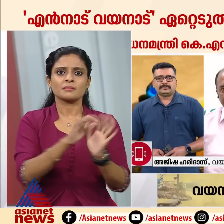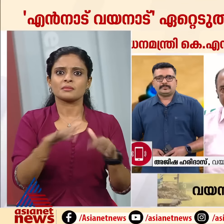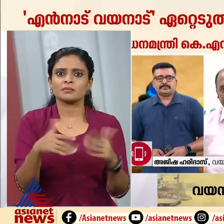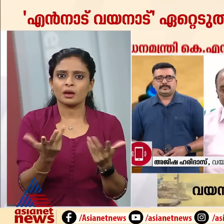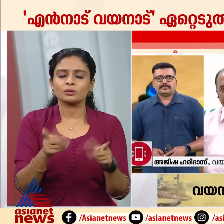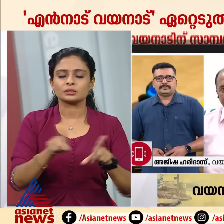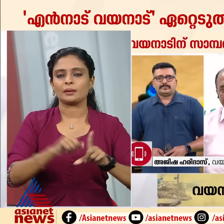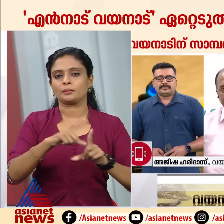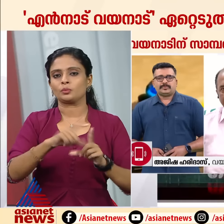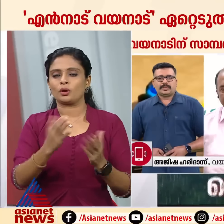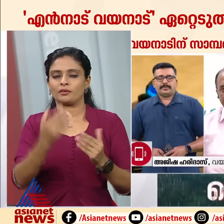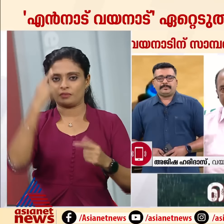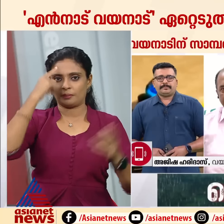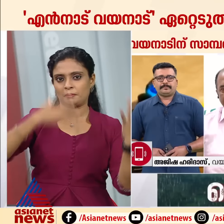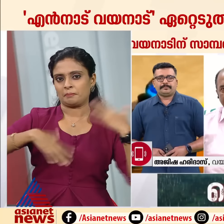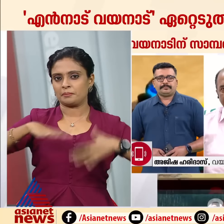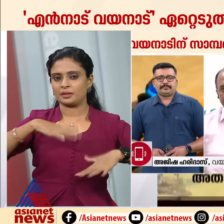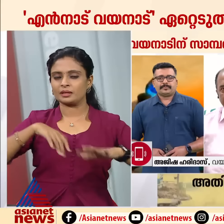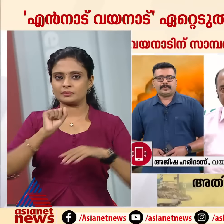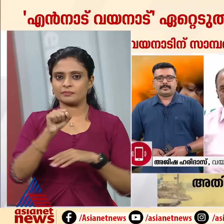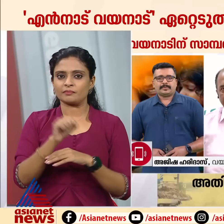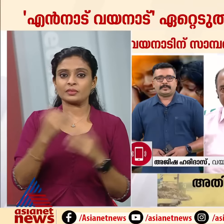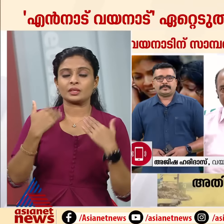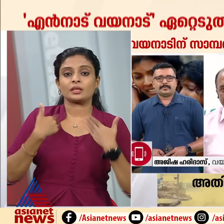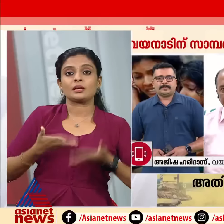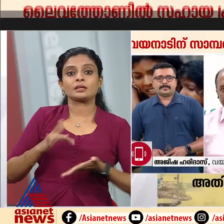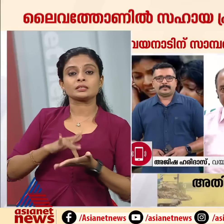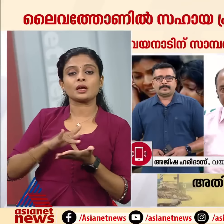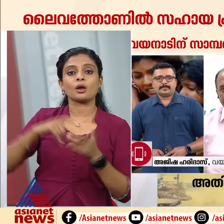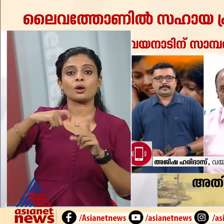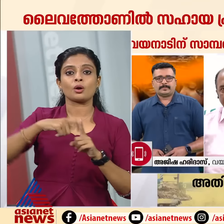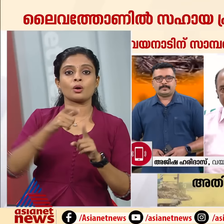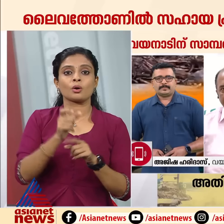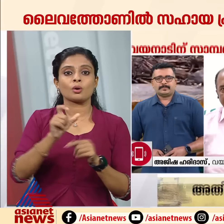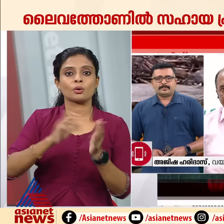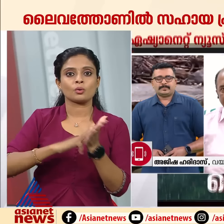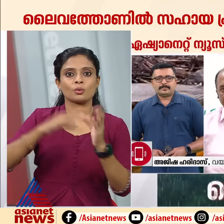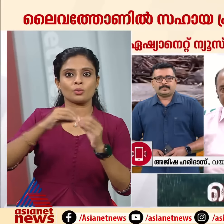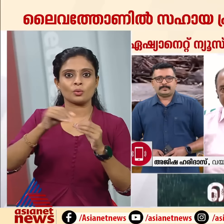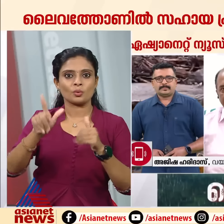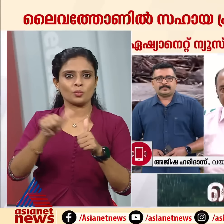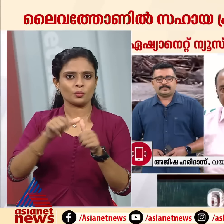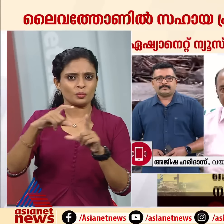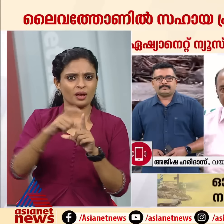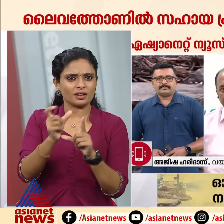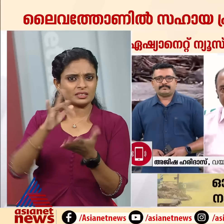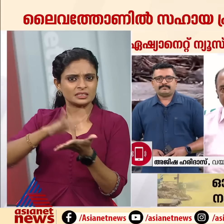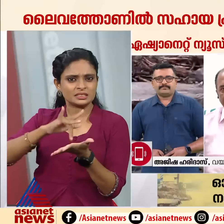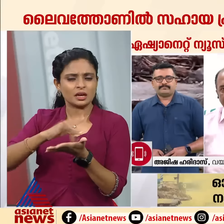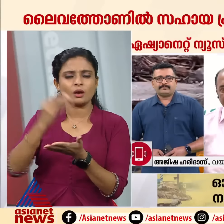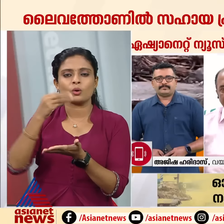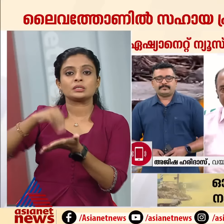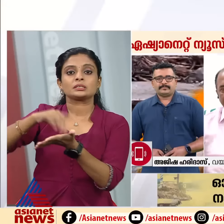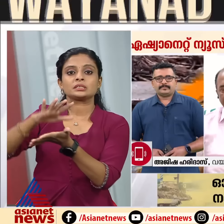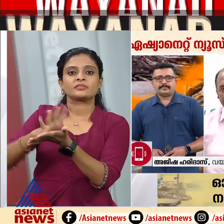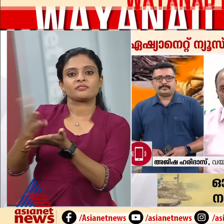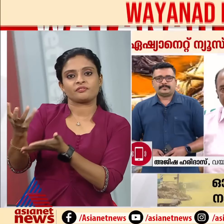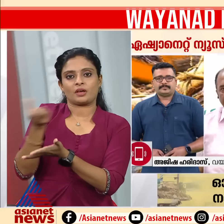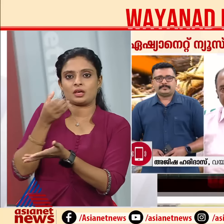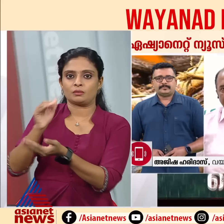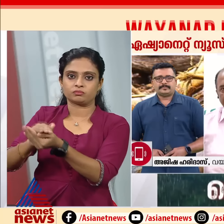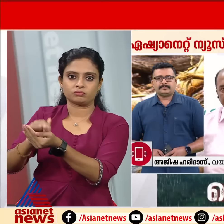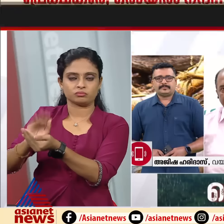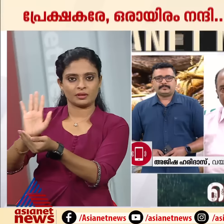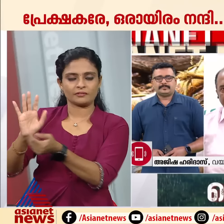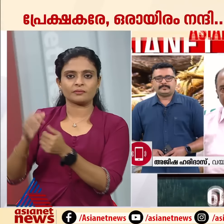അത് ചെയ്യുക എന്നുള്ളതാണ്. കമ്പളക്കാട് കുമ്പളാട് എന്ന് പറഞ്ഞ സ്ഥലത്ത് അവിടെ കുറച്ച് സ്ഥലം വാങ്ങിയിട്ടുണ്ടായിരുന്നു. അപ്പൊ ഈ സ്ഥലം ഒരു